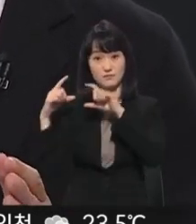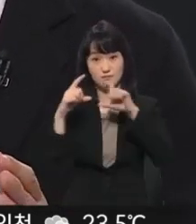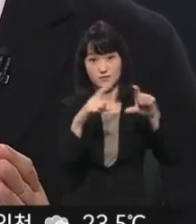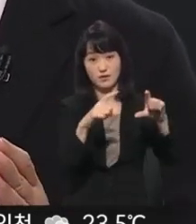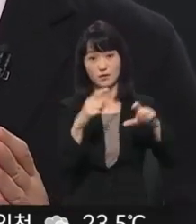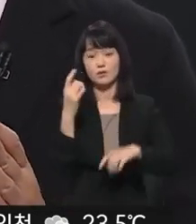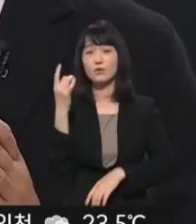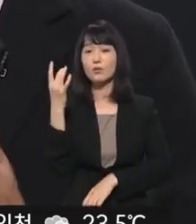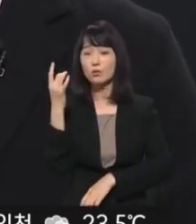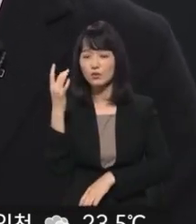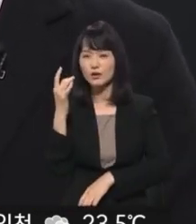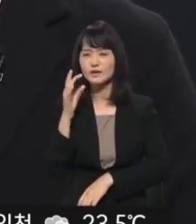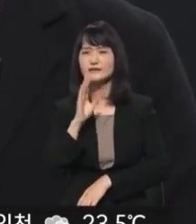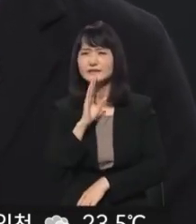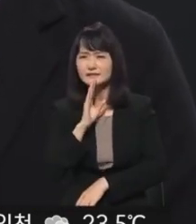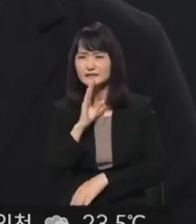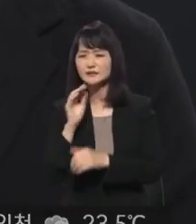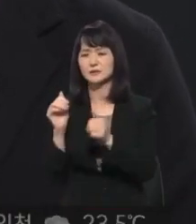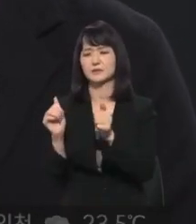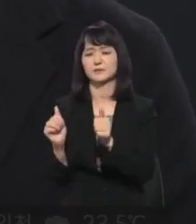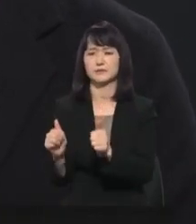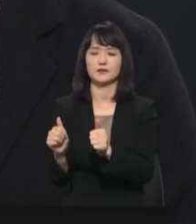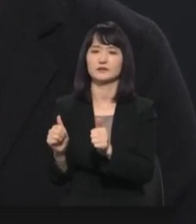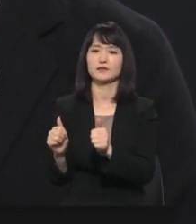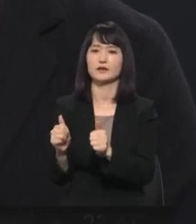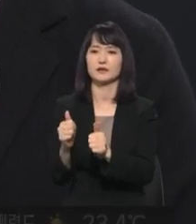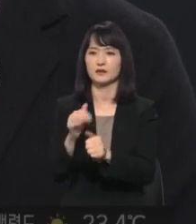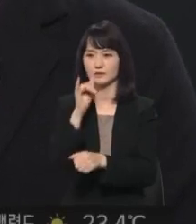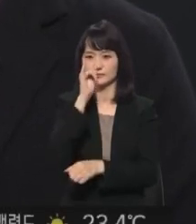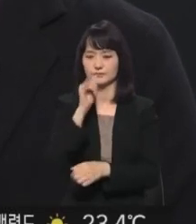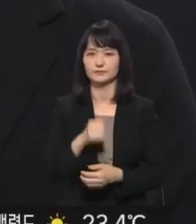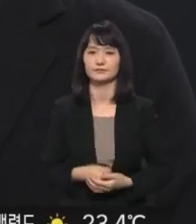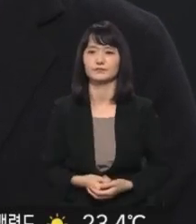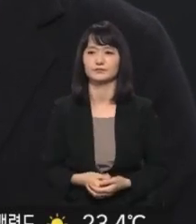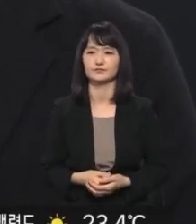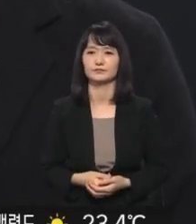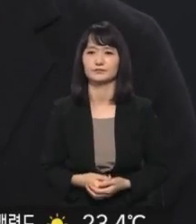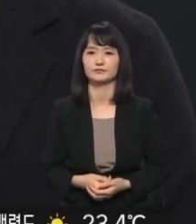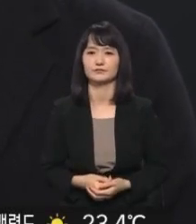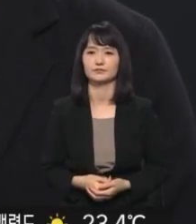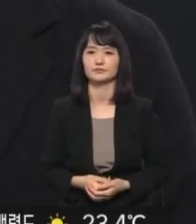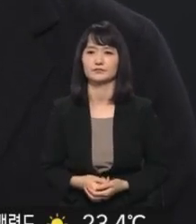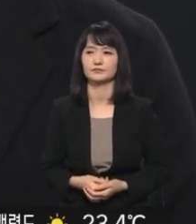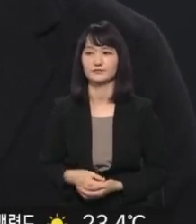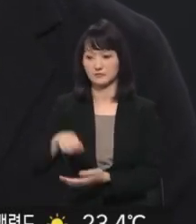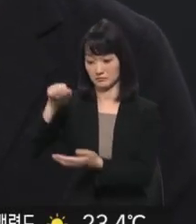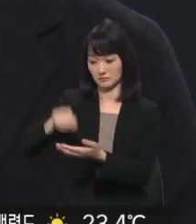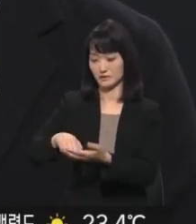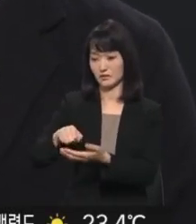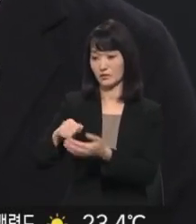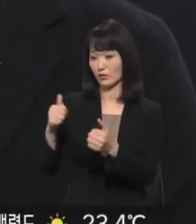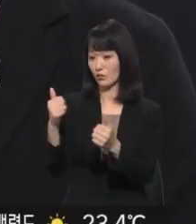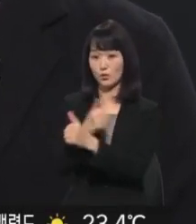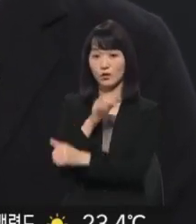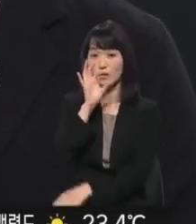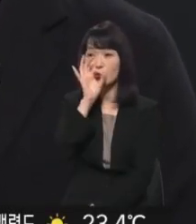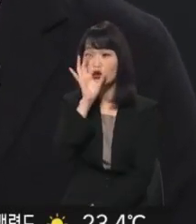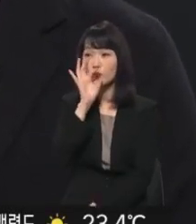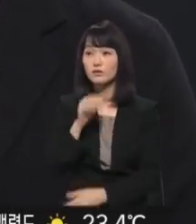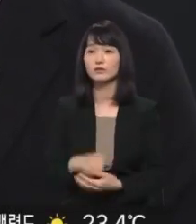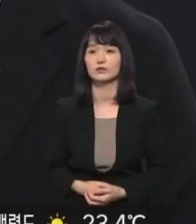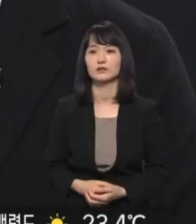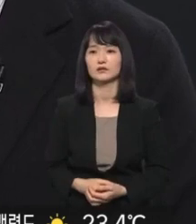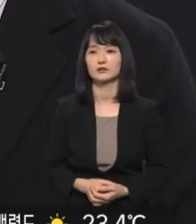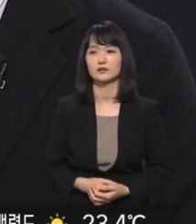하더라구요 나경원 의원도 펴서 출시해서 아실 것 같은데 왜 내 가지 기체 판사 교체가 분배와 동안 상황에서 반짝